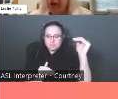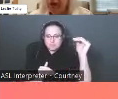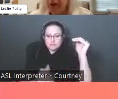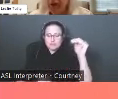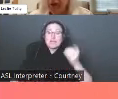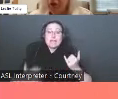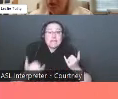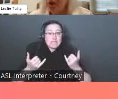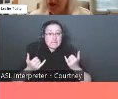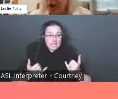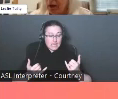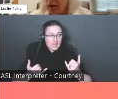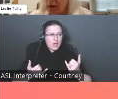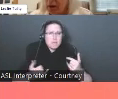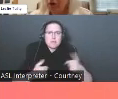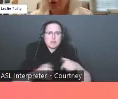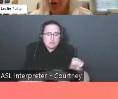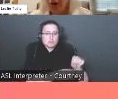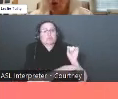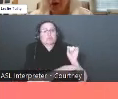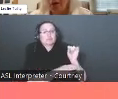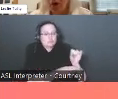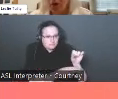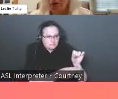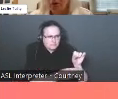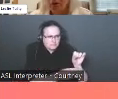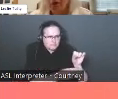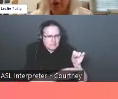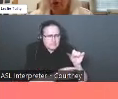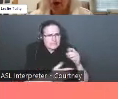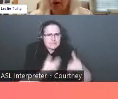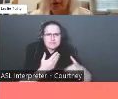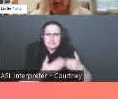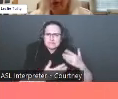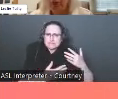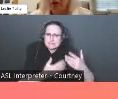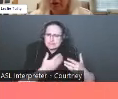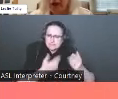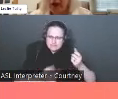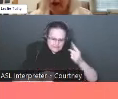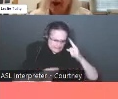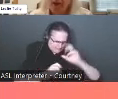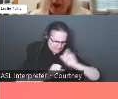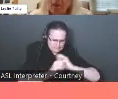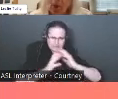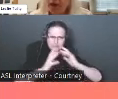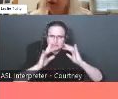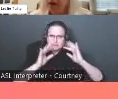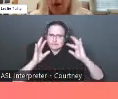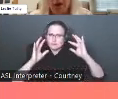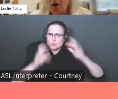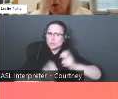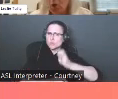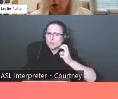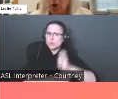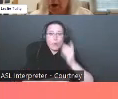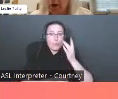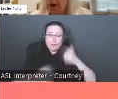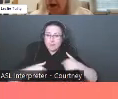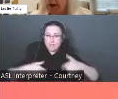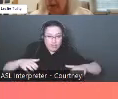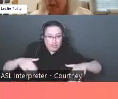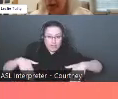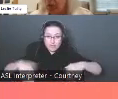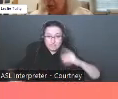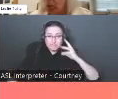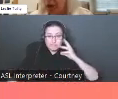utiliser la thérapie de couple, le counseling de couple en raison du différentiel de pouvoir. Et ça m'a vraiment étonnée, ça m'a